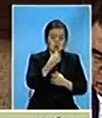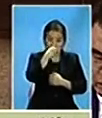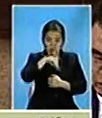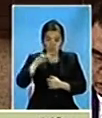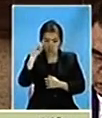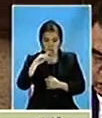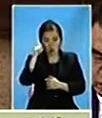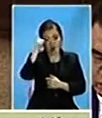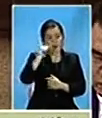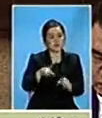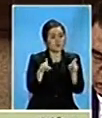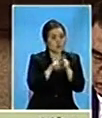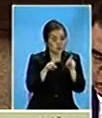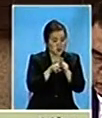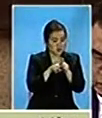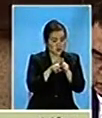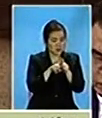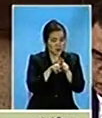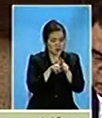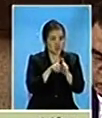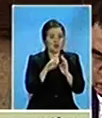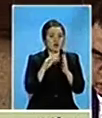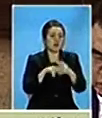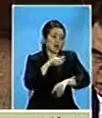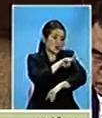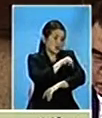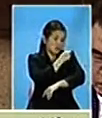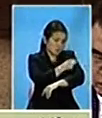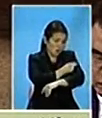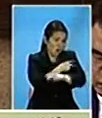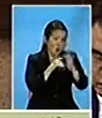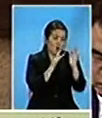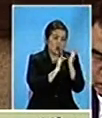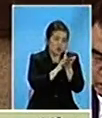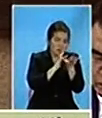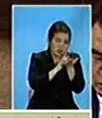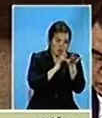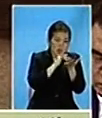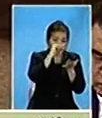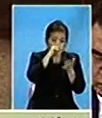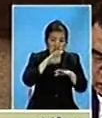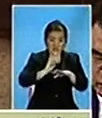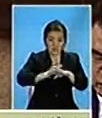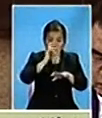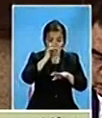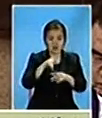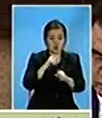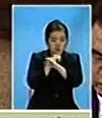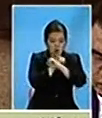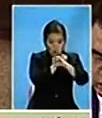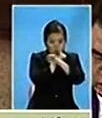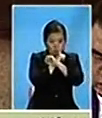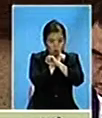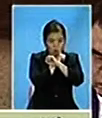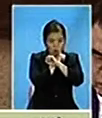พราะเหตุว่าเป็นการแพทย์แผนไทยในลักษณะของการในการคุ้มครองนะครับไม่ใช่การควบ